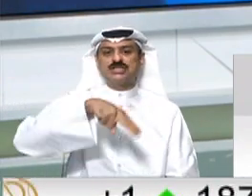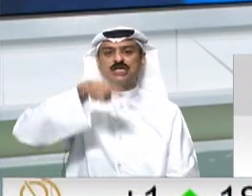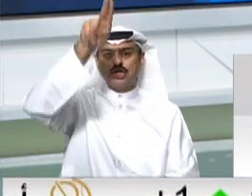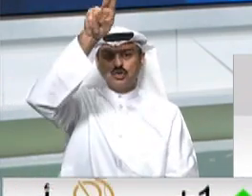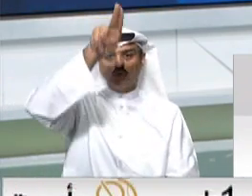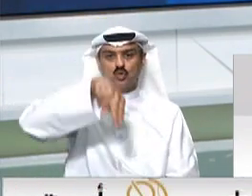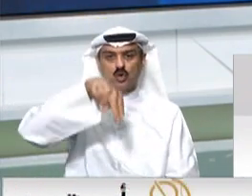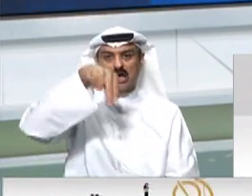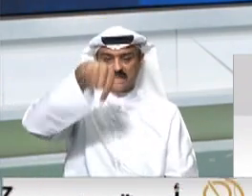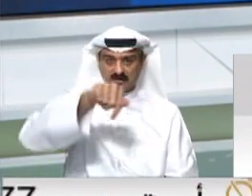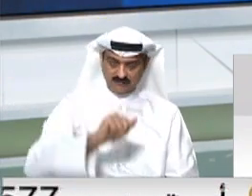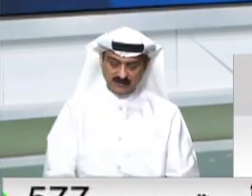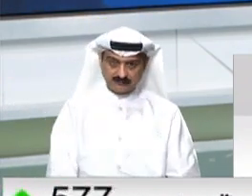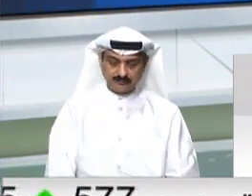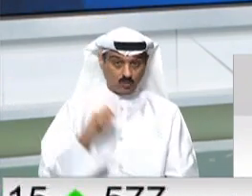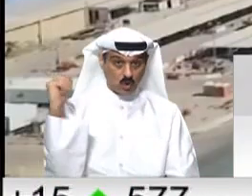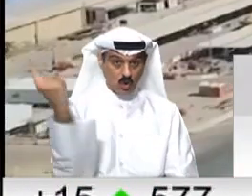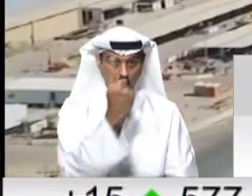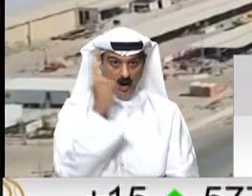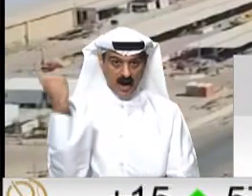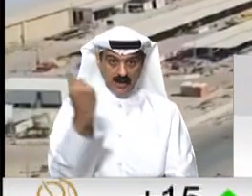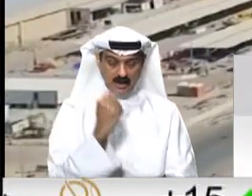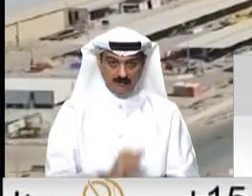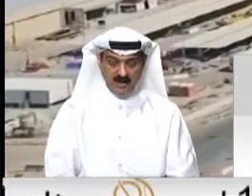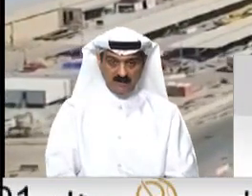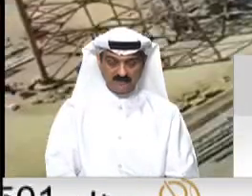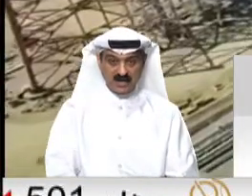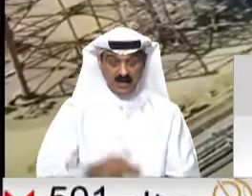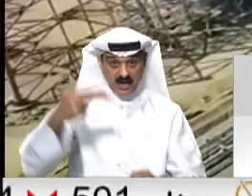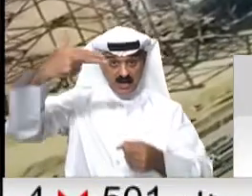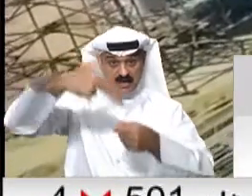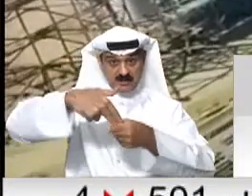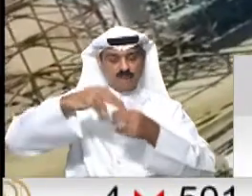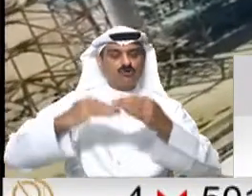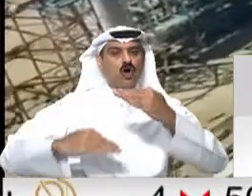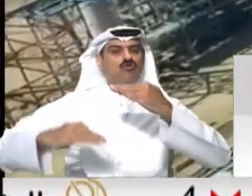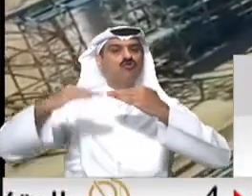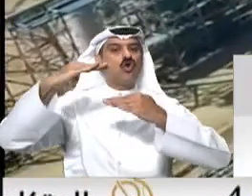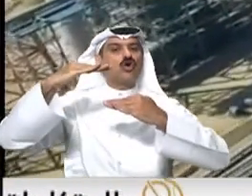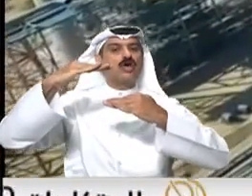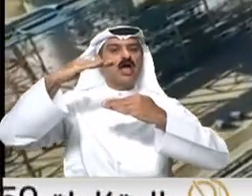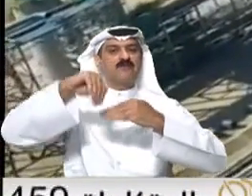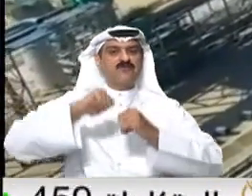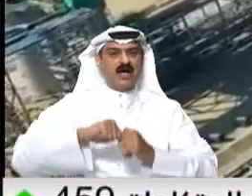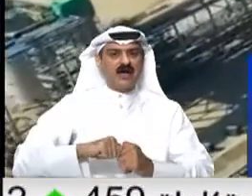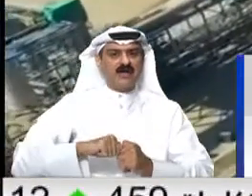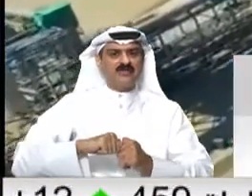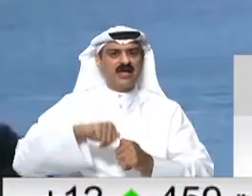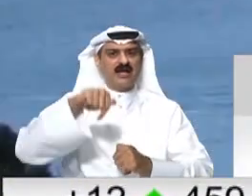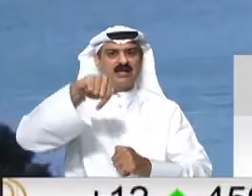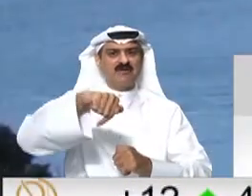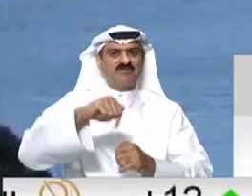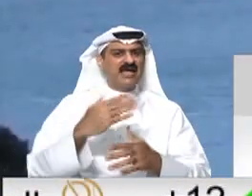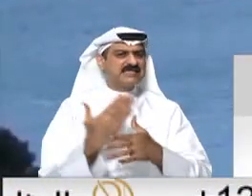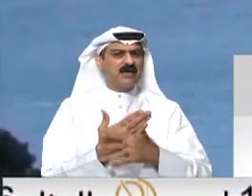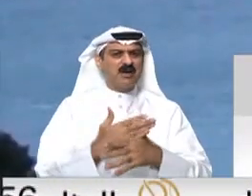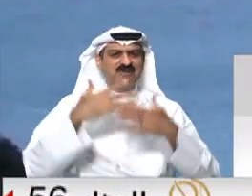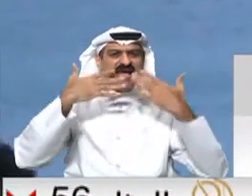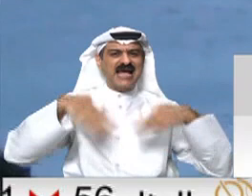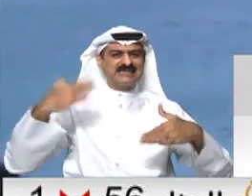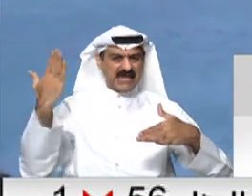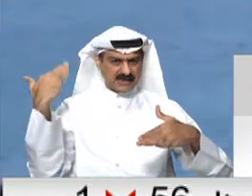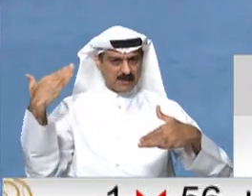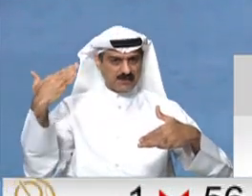سنتا للبرميل. أما عالميا فقد ارتفعت أسعار النفط في التعاملات المبكرة لتعوض جزءا من